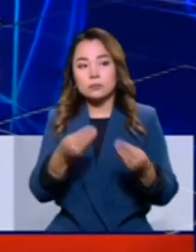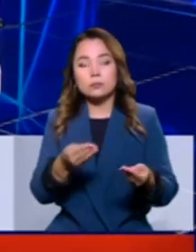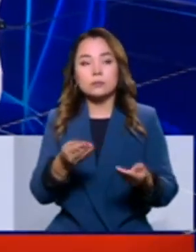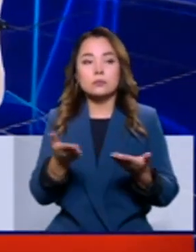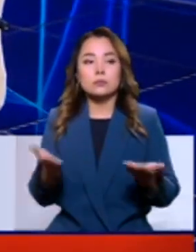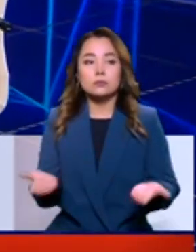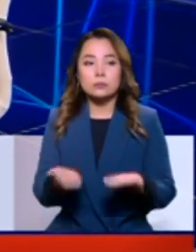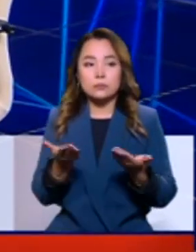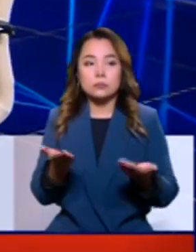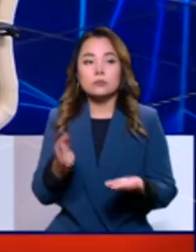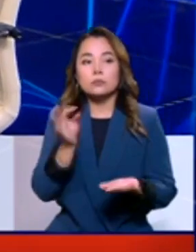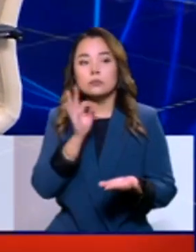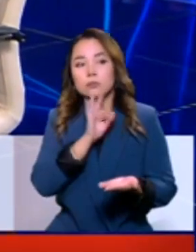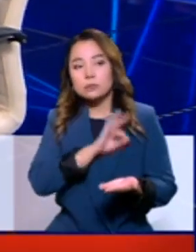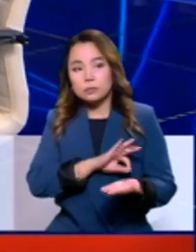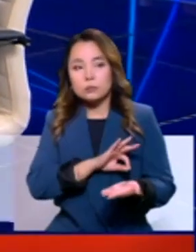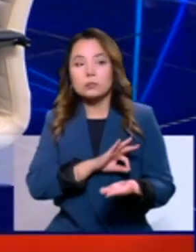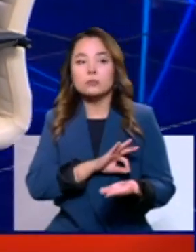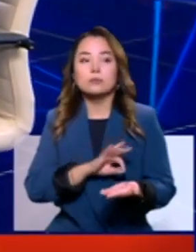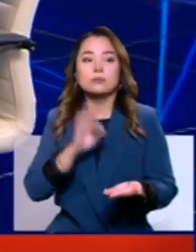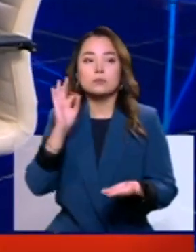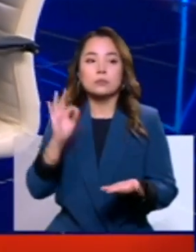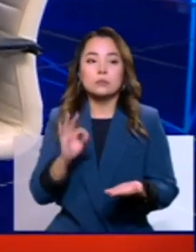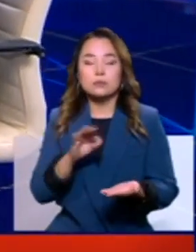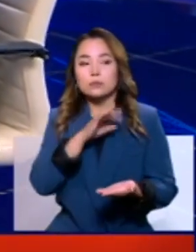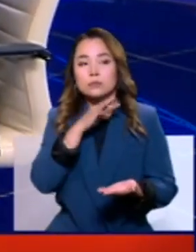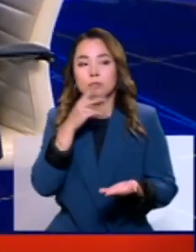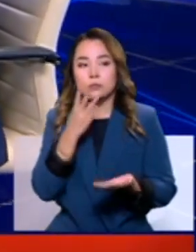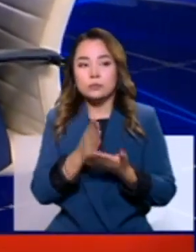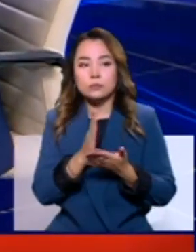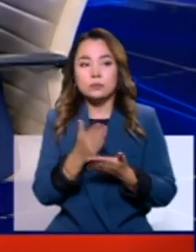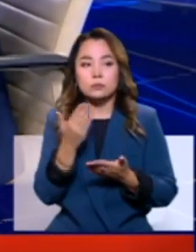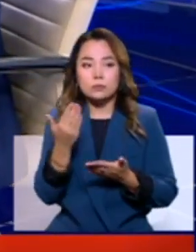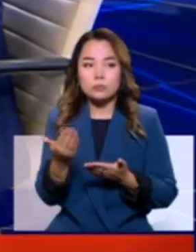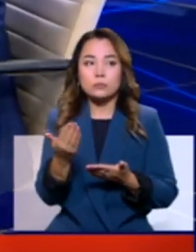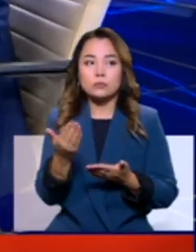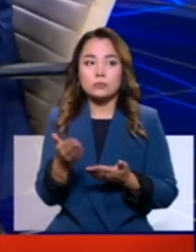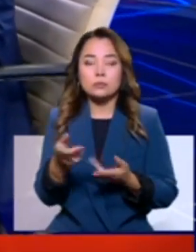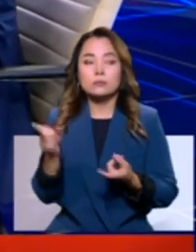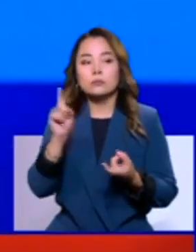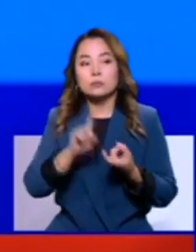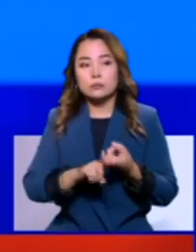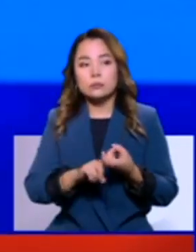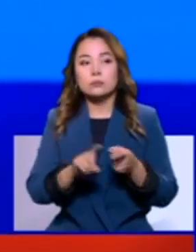жеңілдеу тиімді. Пайызы да көп, тәуекелдері де аздау.